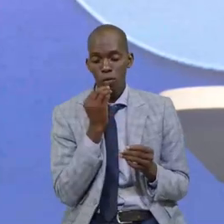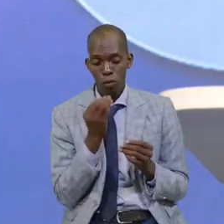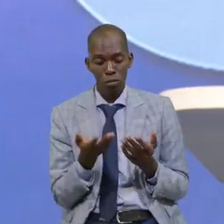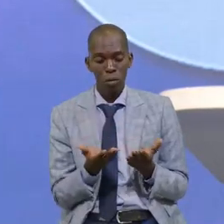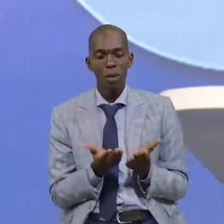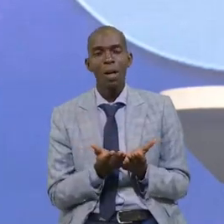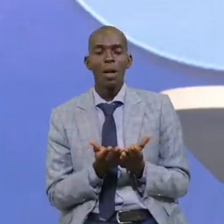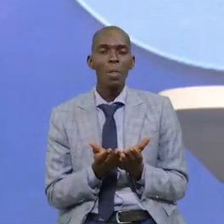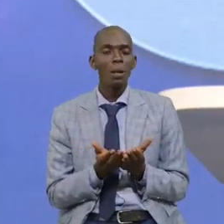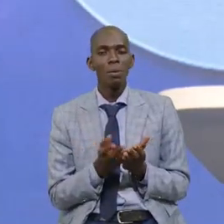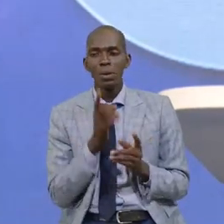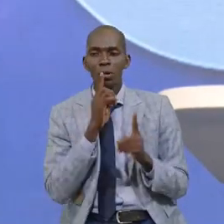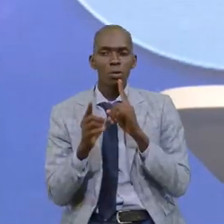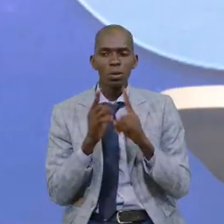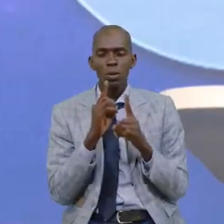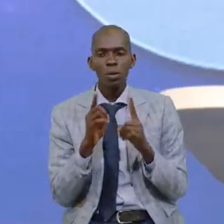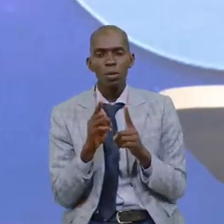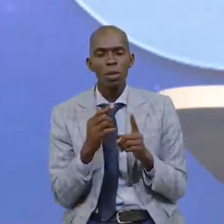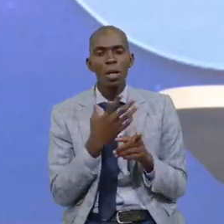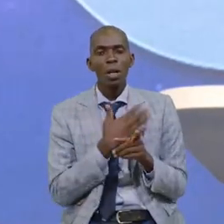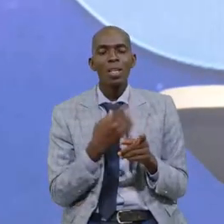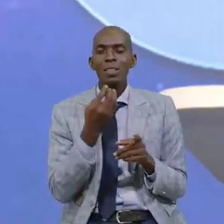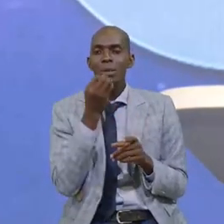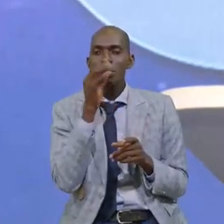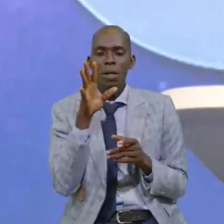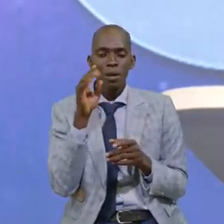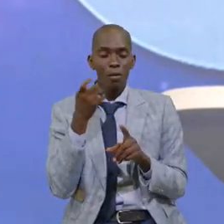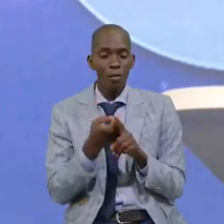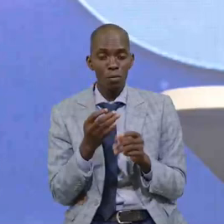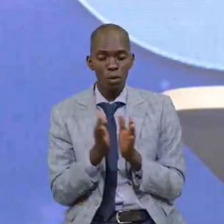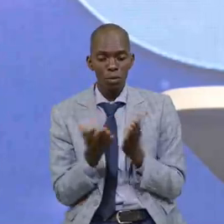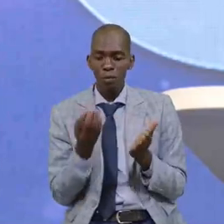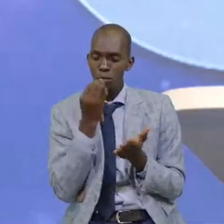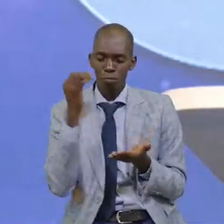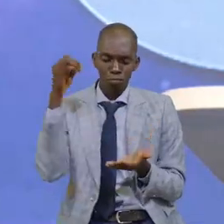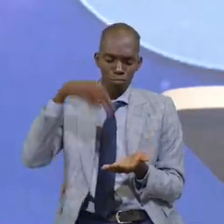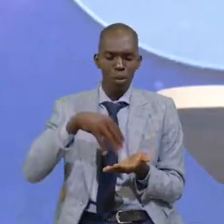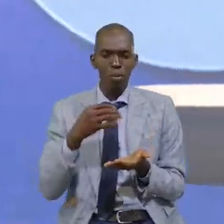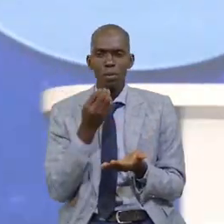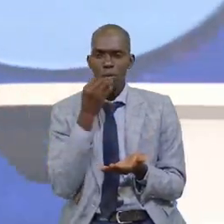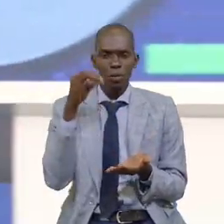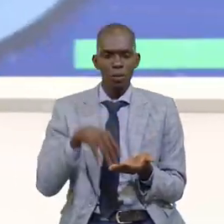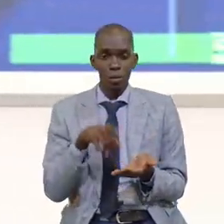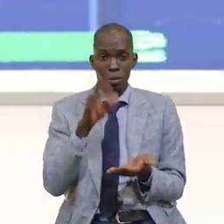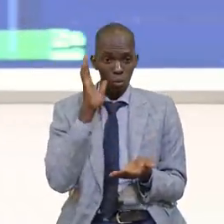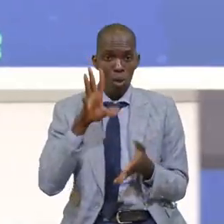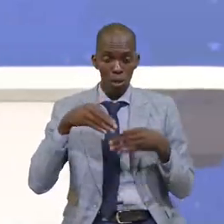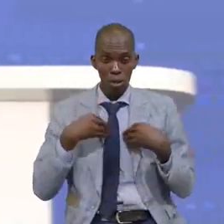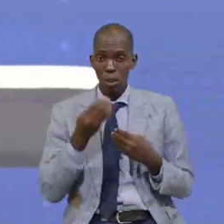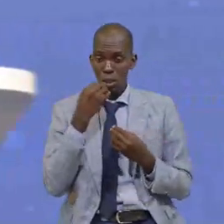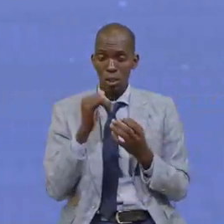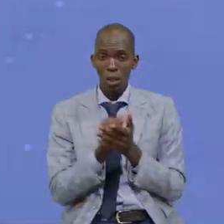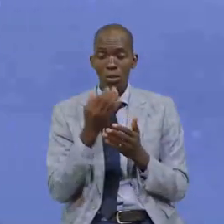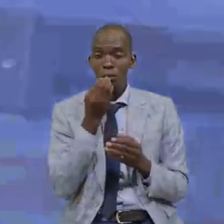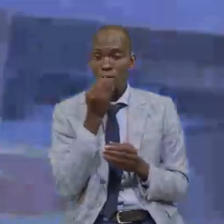Et toute la salive de sa bouche est en train de tomber dans la nourriture. Ah ah! Tu ne vas pas vouloir manger ça,